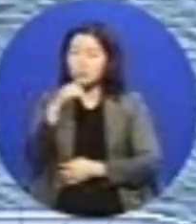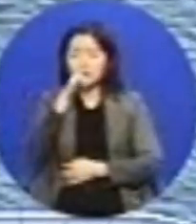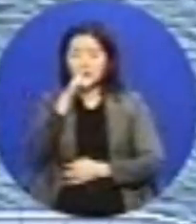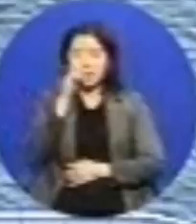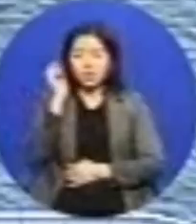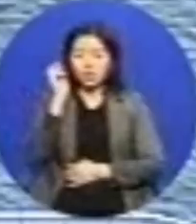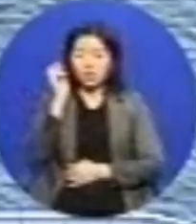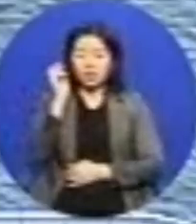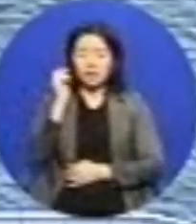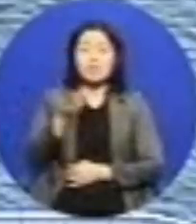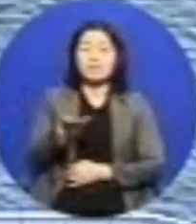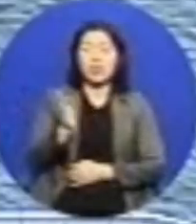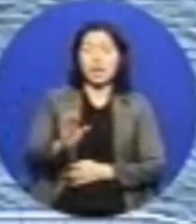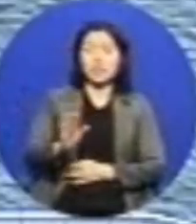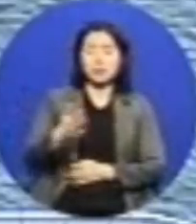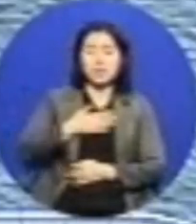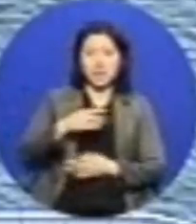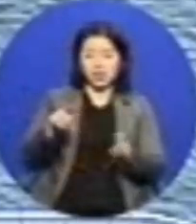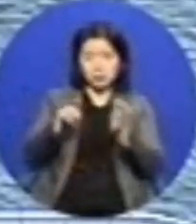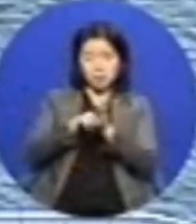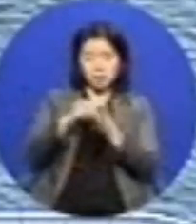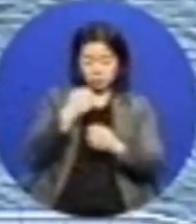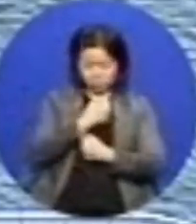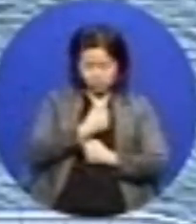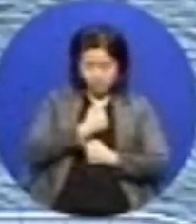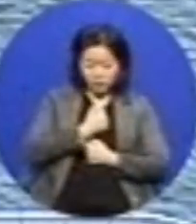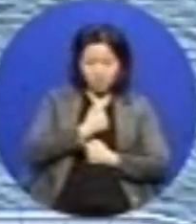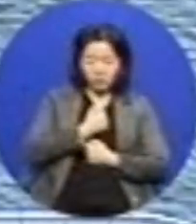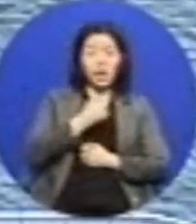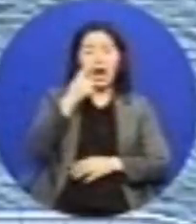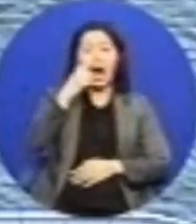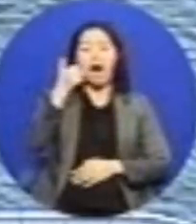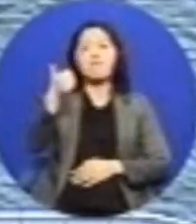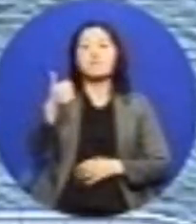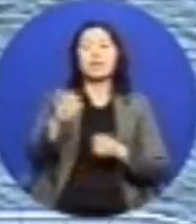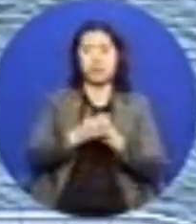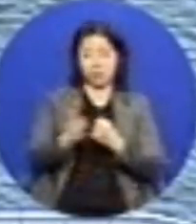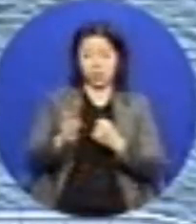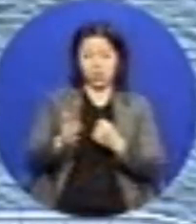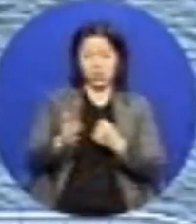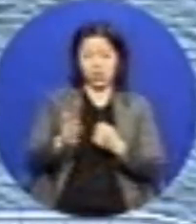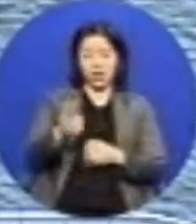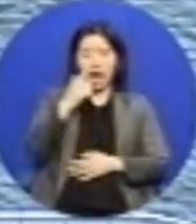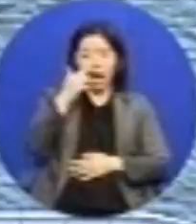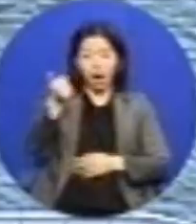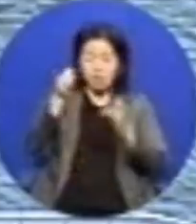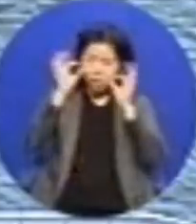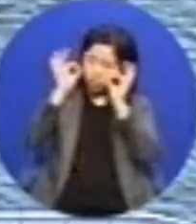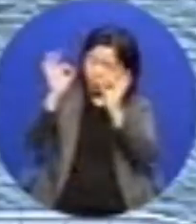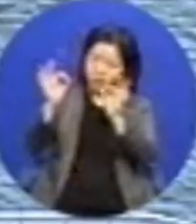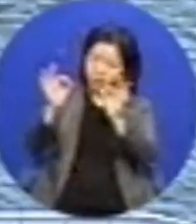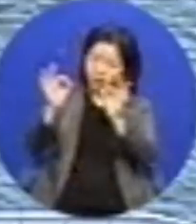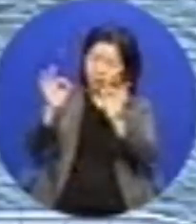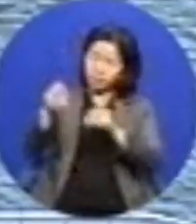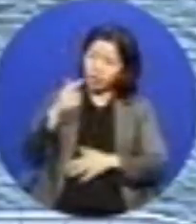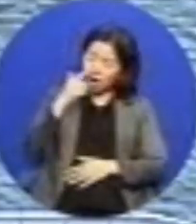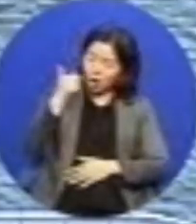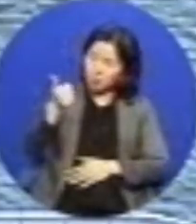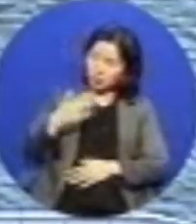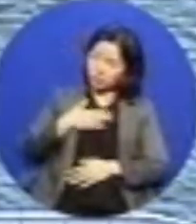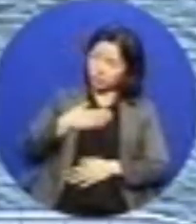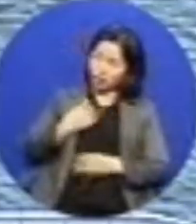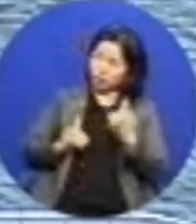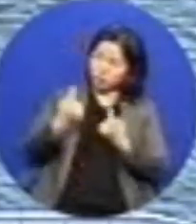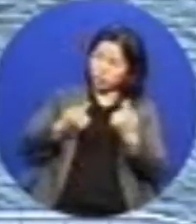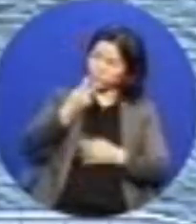자기가 믿음을 지킨 것은 아빠 때문이라는 아빠를 보니까 아빠는 자기보다 더